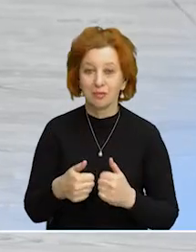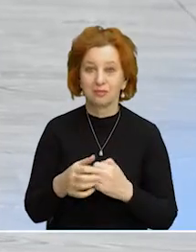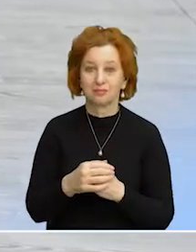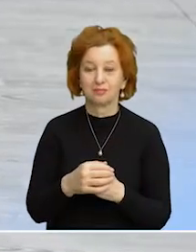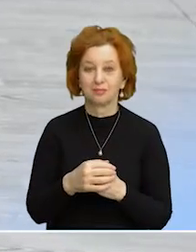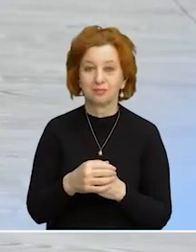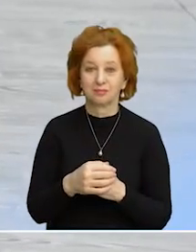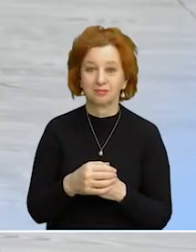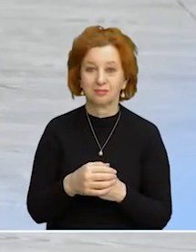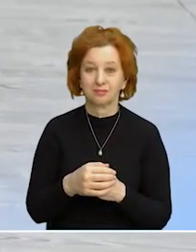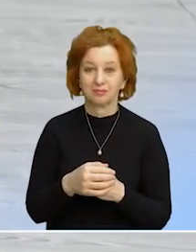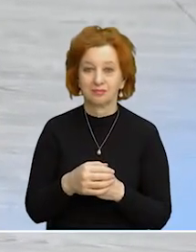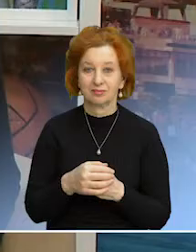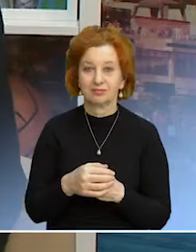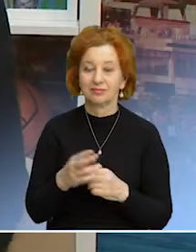форме!